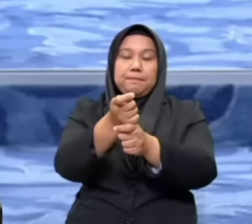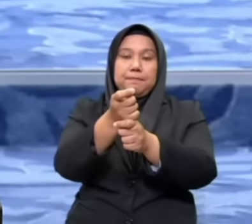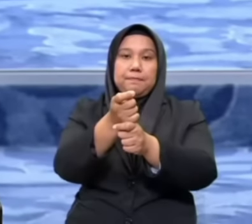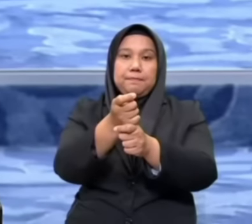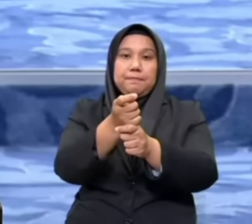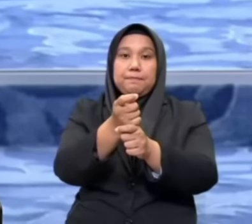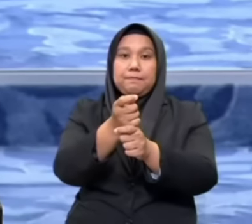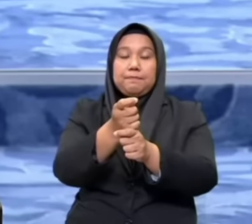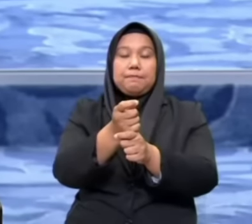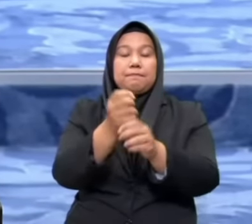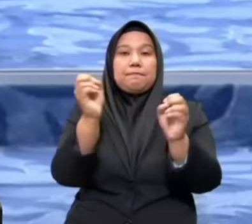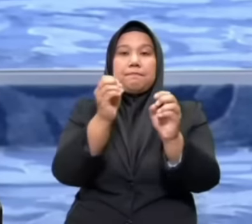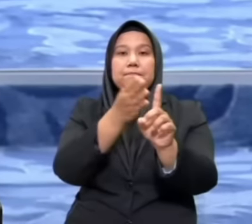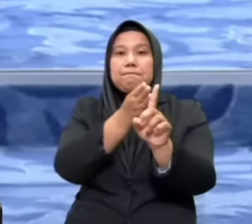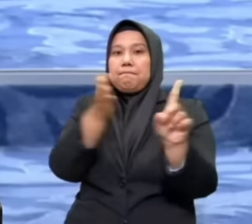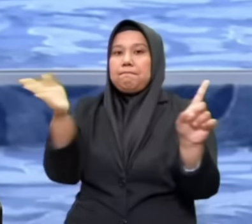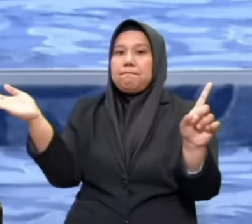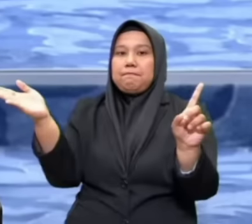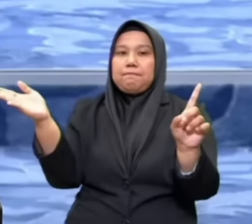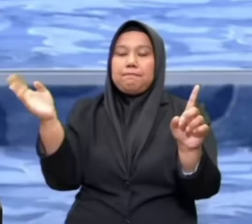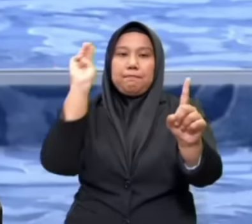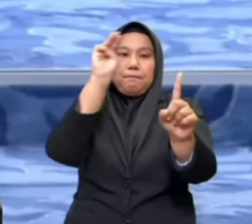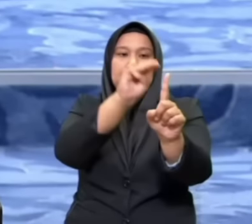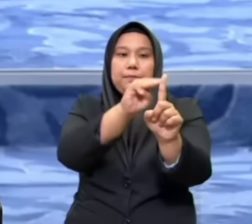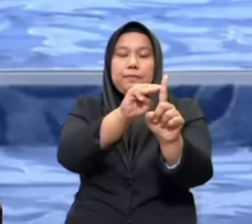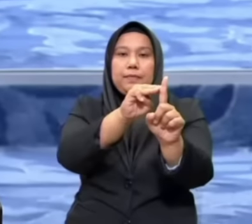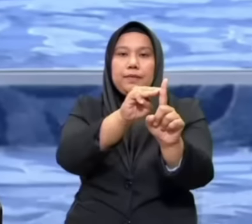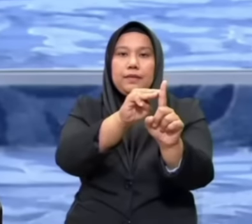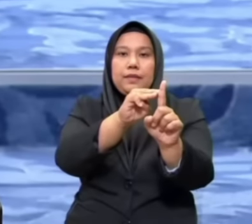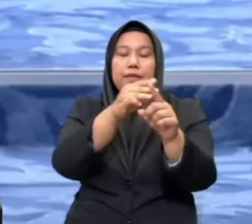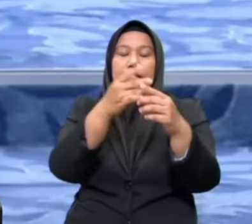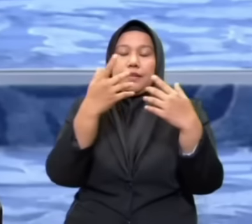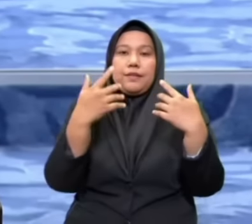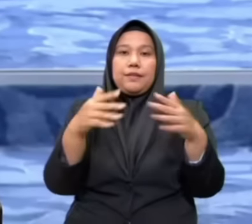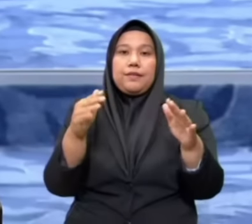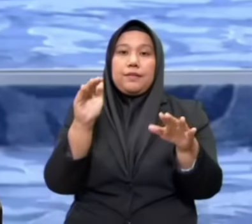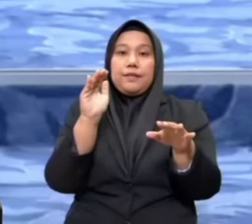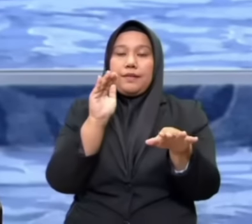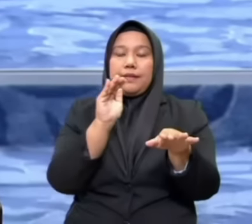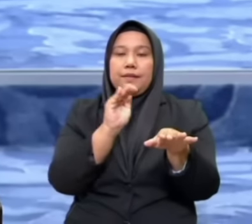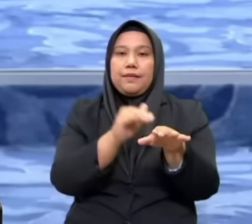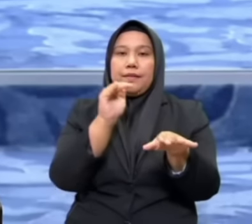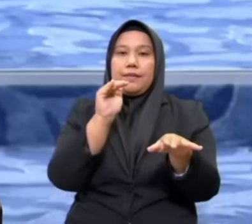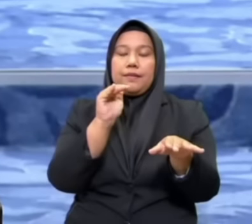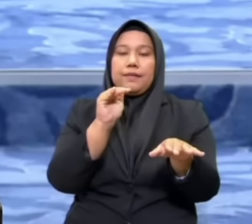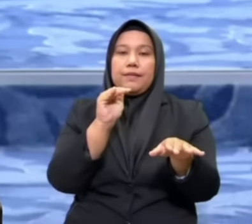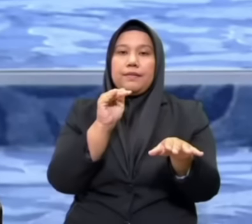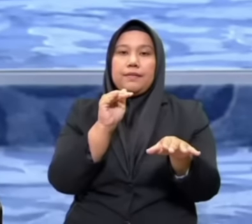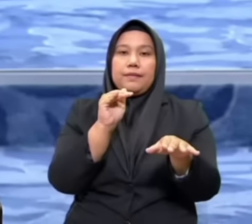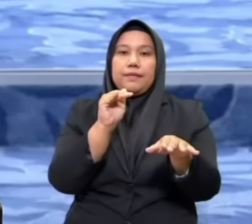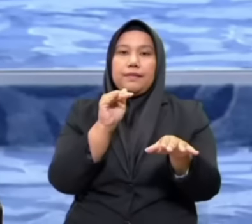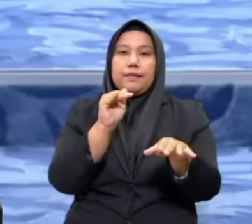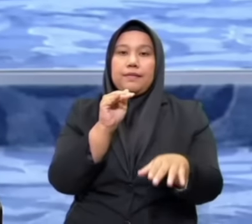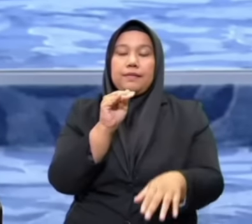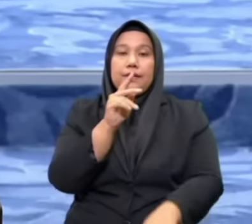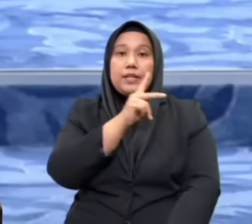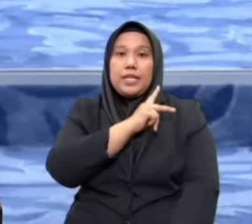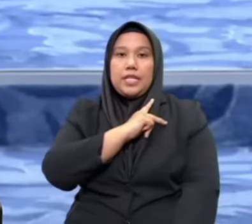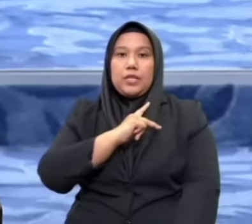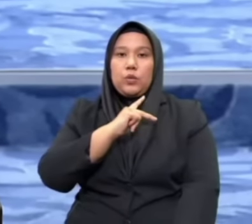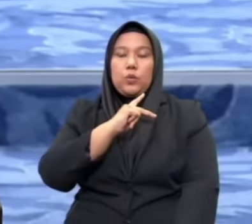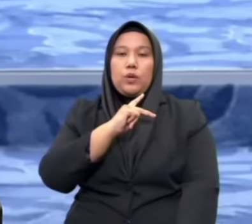tidak tersasar bila matlamat. Sudah disinggung oleh, disentuh oleh Ketua Audit